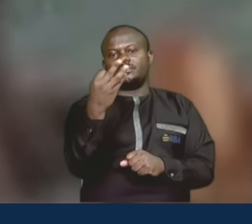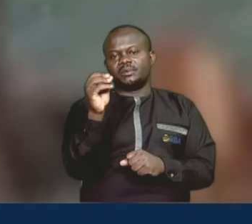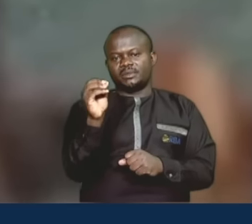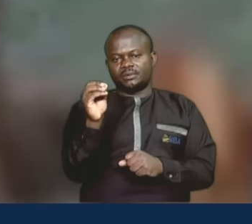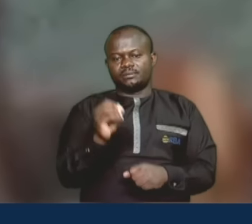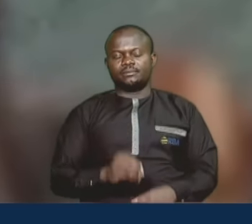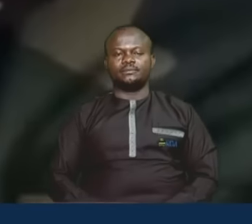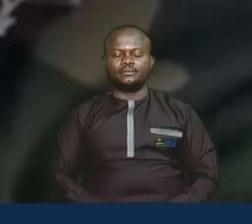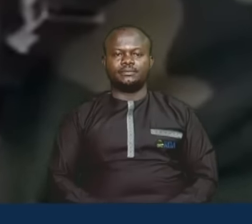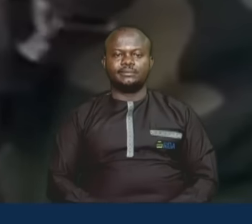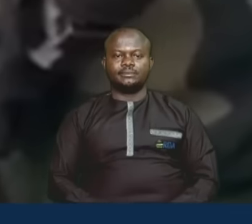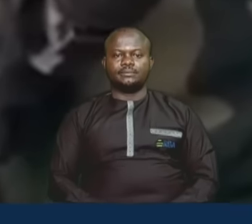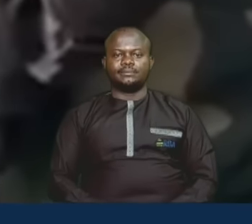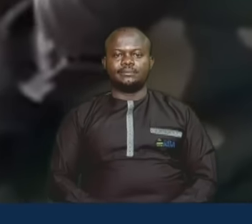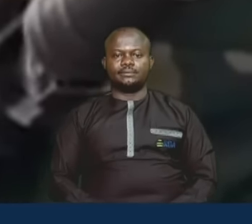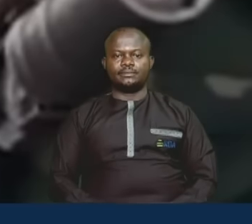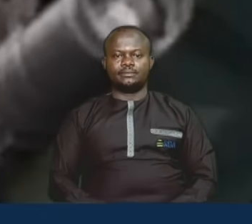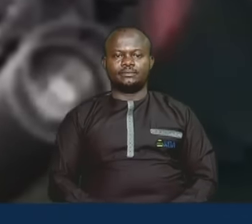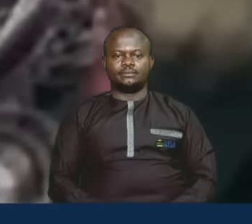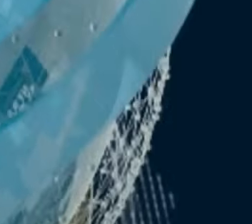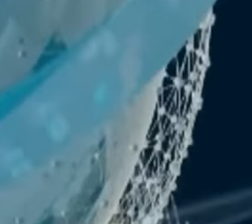John Patrick mu karere ka Rwamagana.